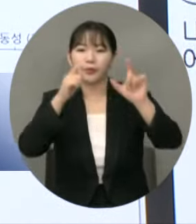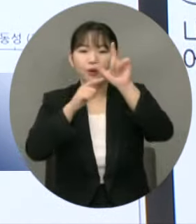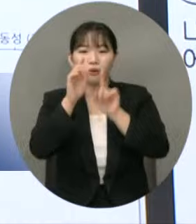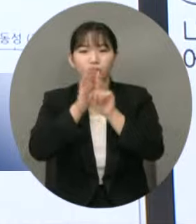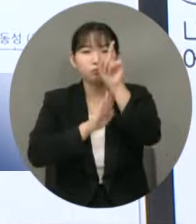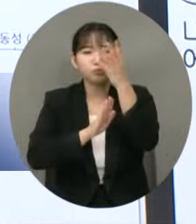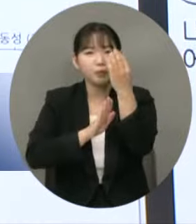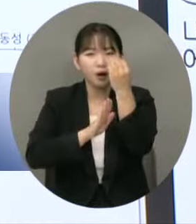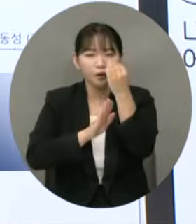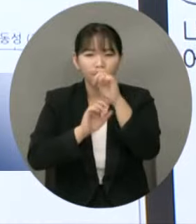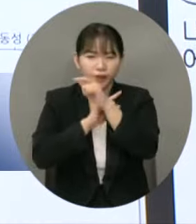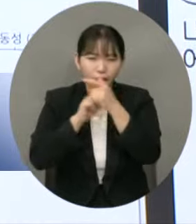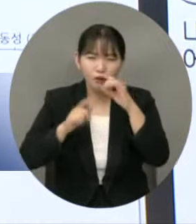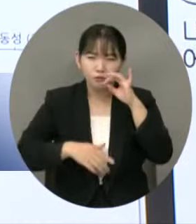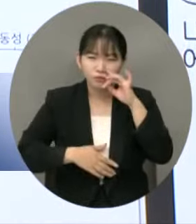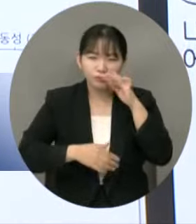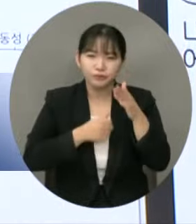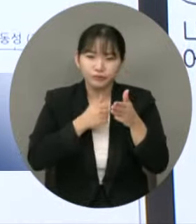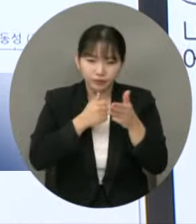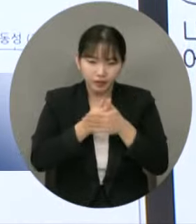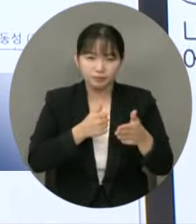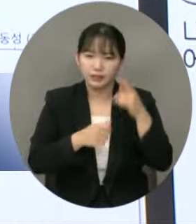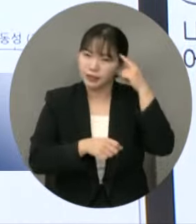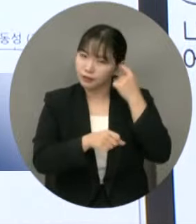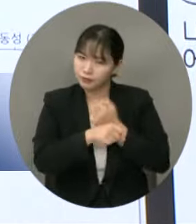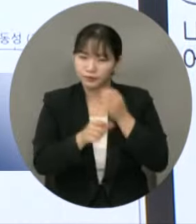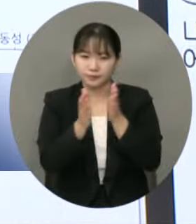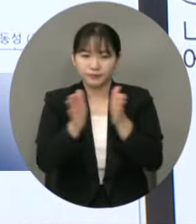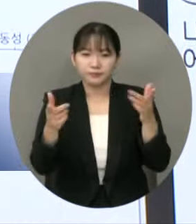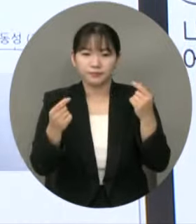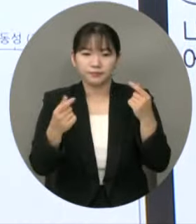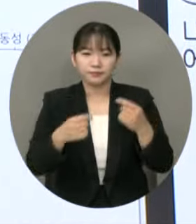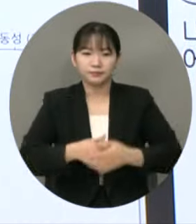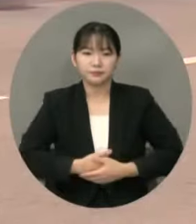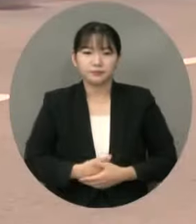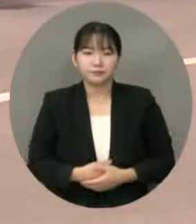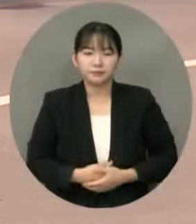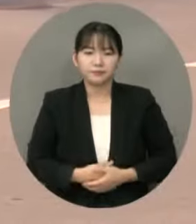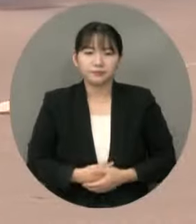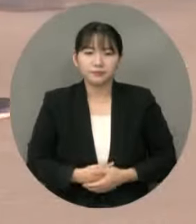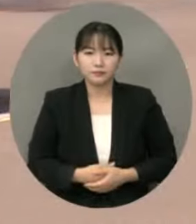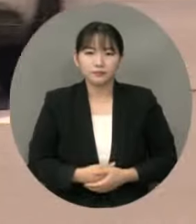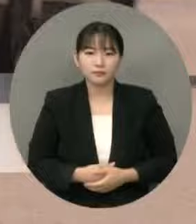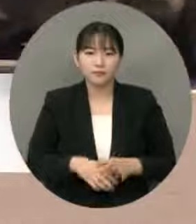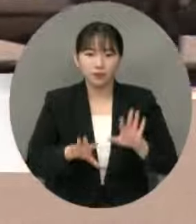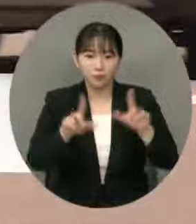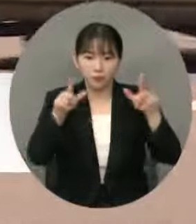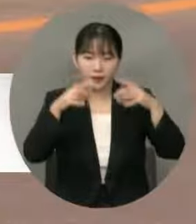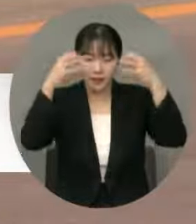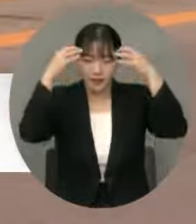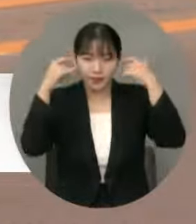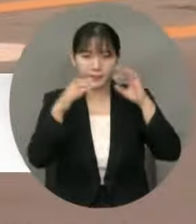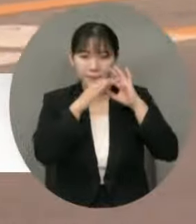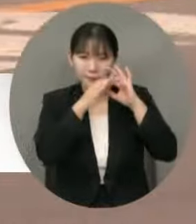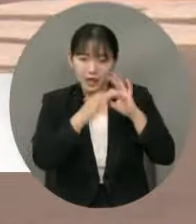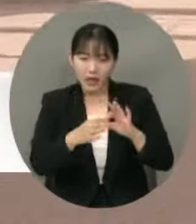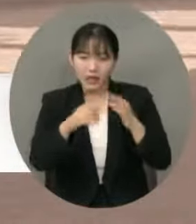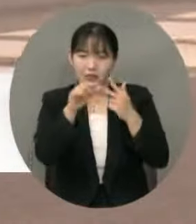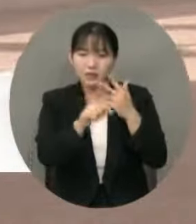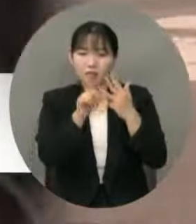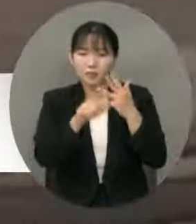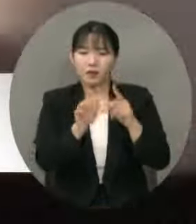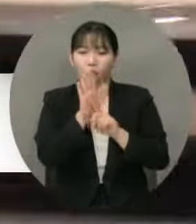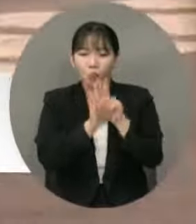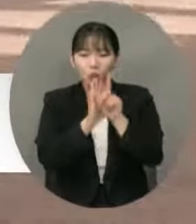더워질지 이게 너무나도 궁금했기 때문에 연구를 시작하게 되었던 것 같습니다. 올해도 폭염이 지속돼 7, 8월